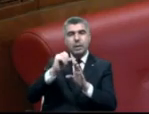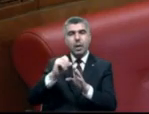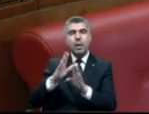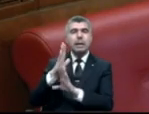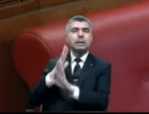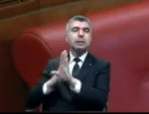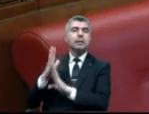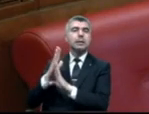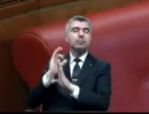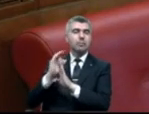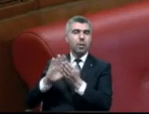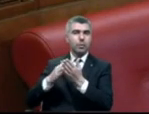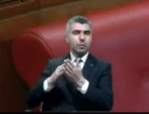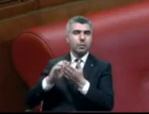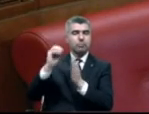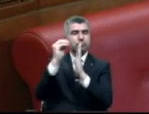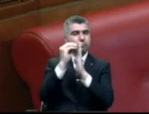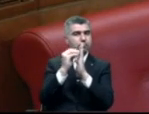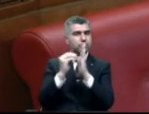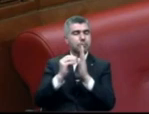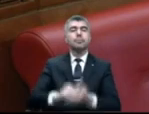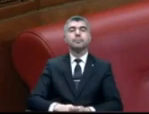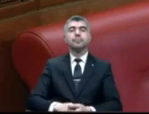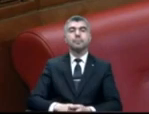كبيرة في ميدان الطاقات المتجددة.